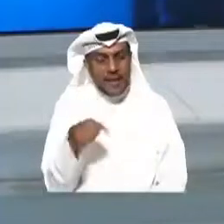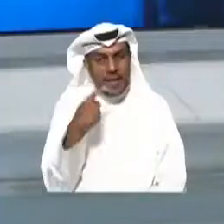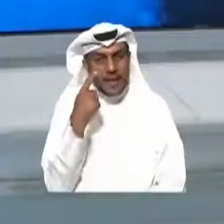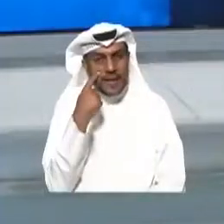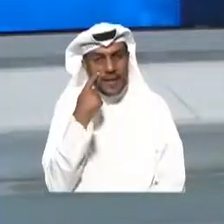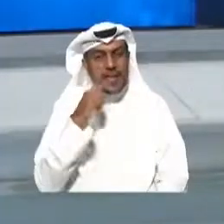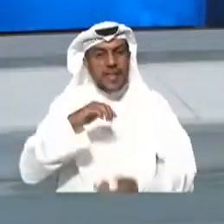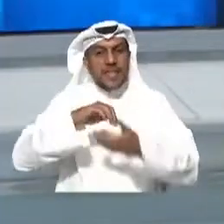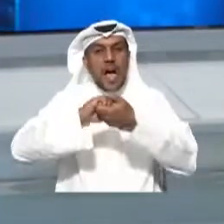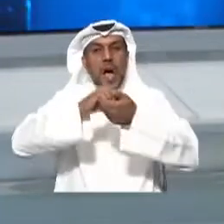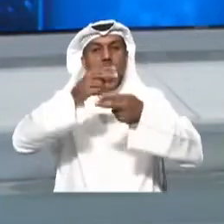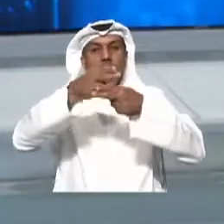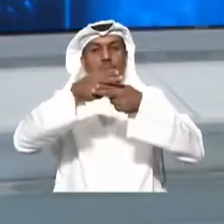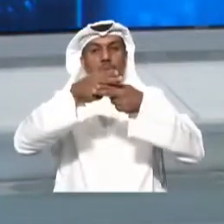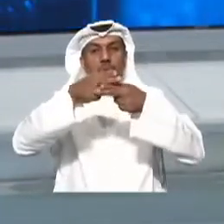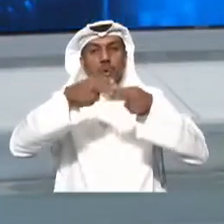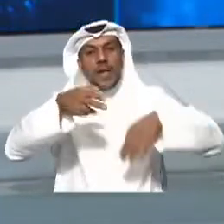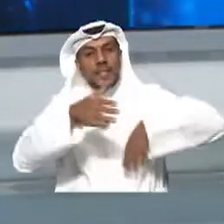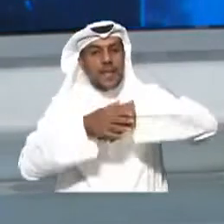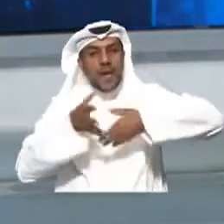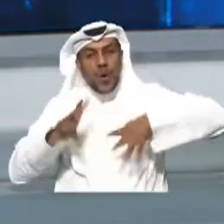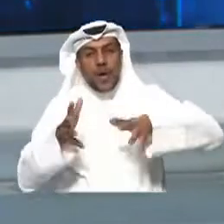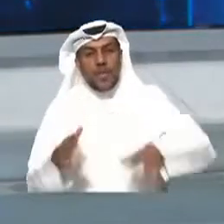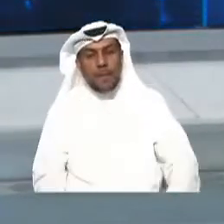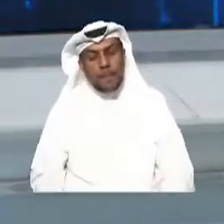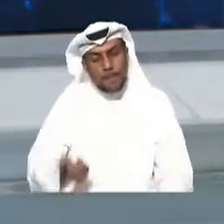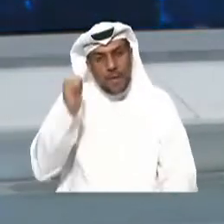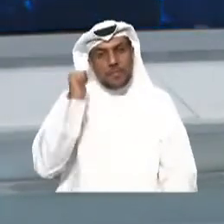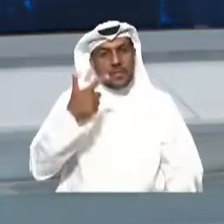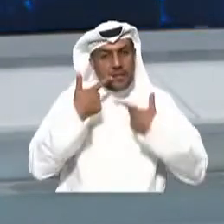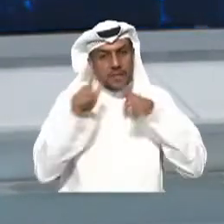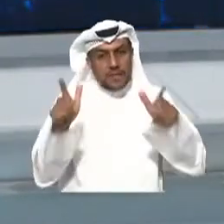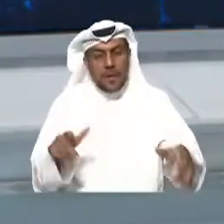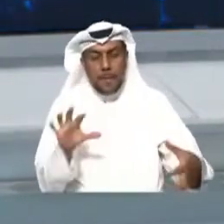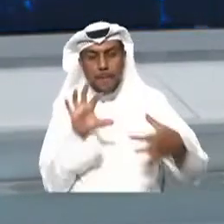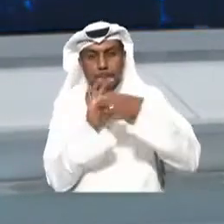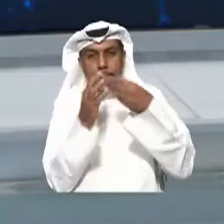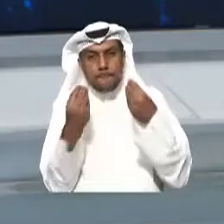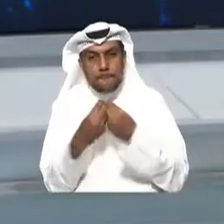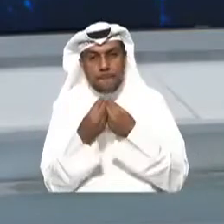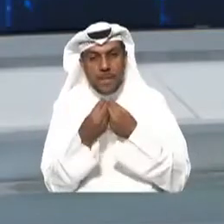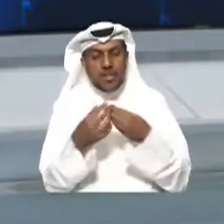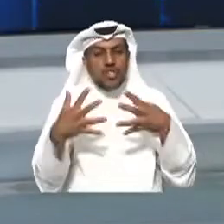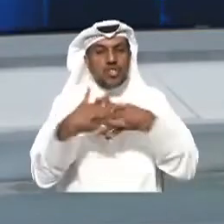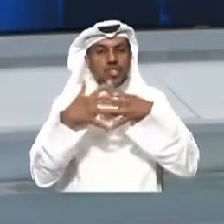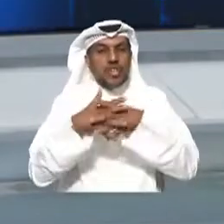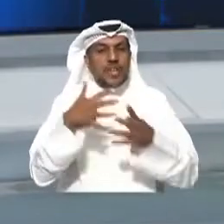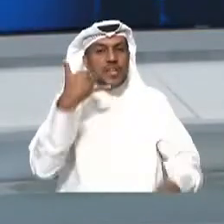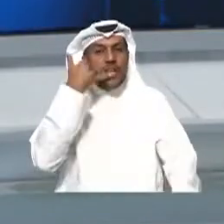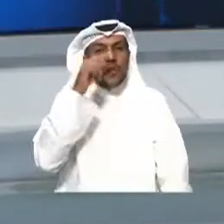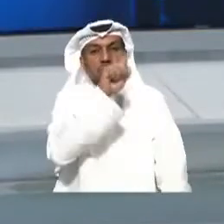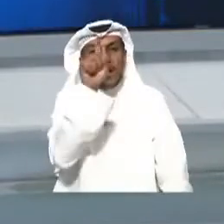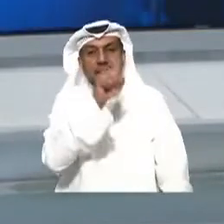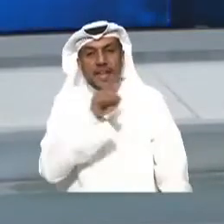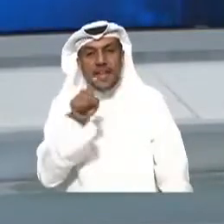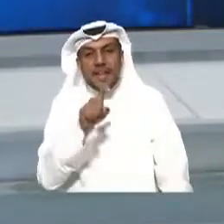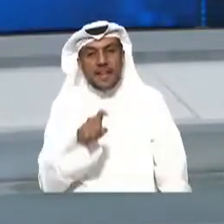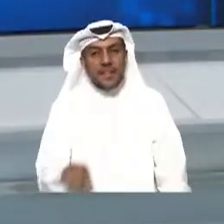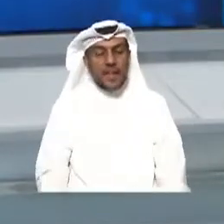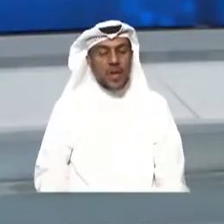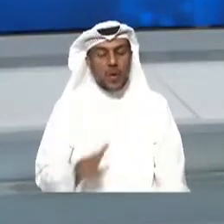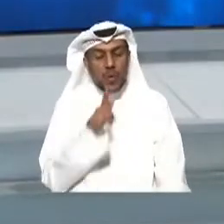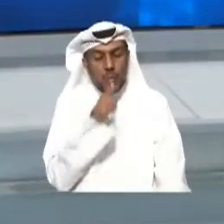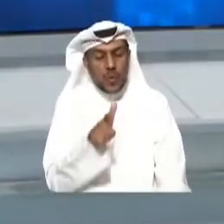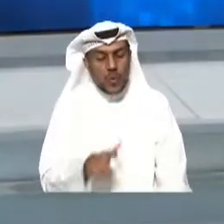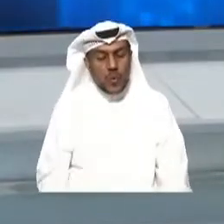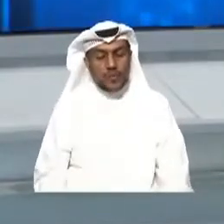الاتحاد الكويتي لكره القدم الذي اعلن ليله البارحه بالشراكه مع شركه زللات ان جائزه بطل الدوري الممتاز